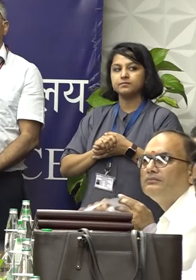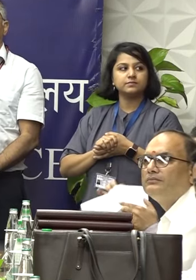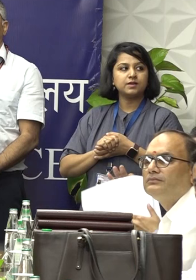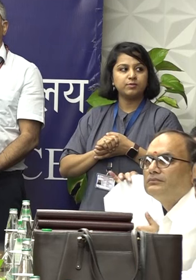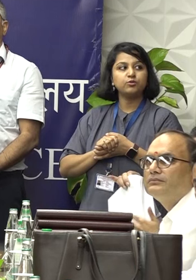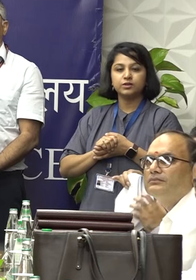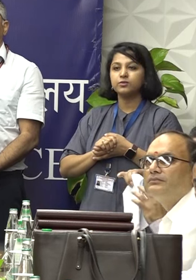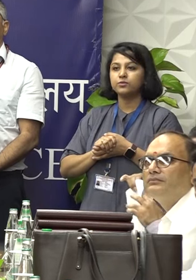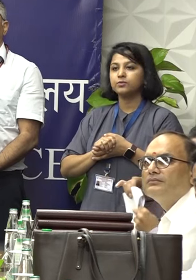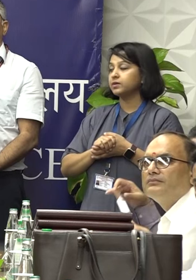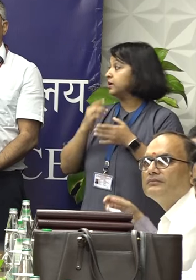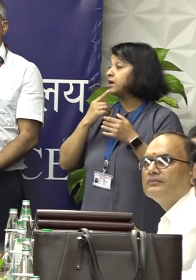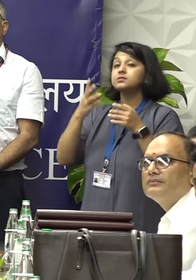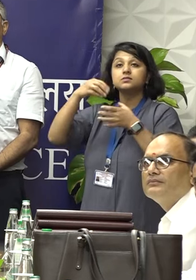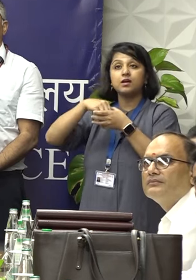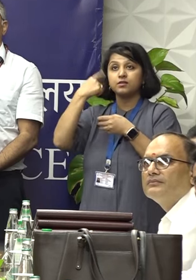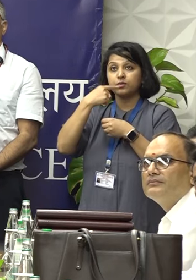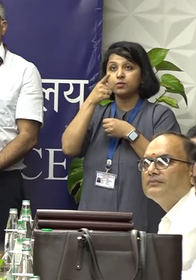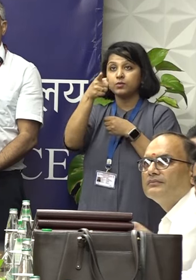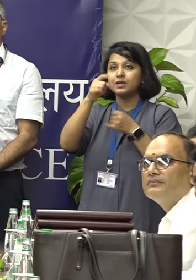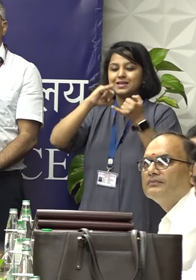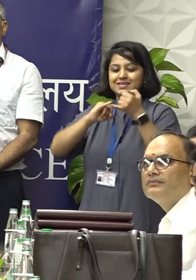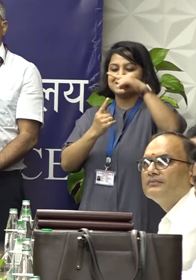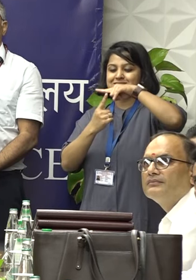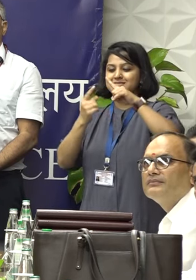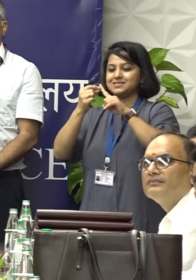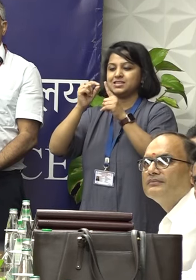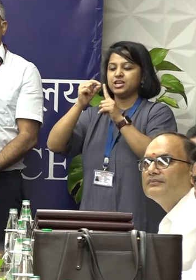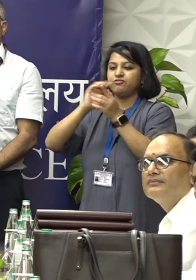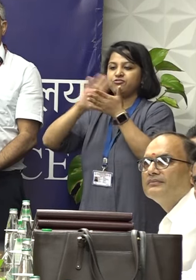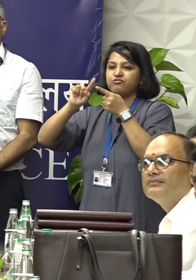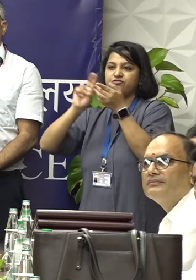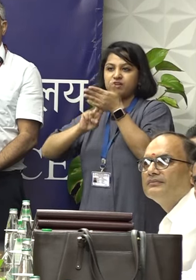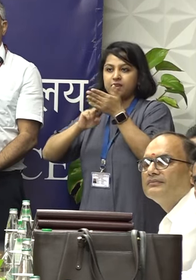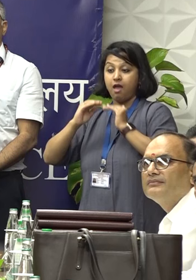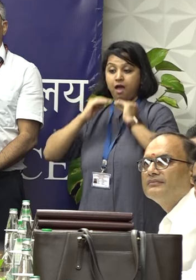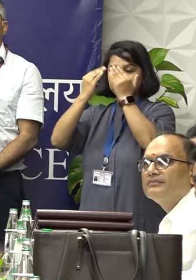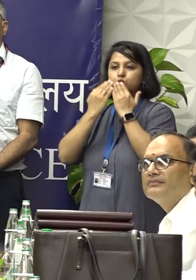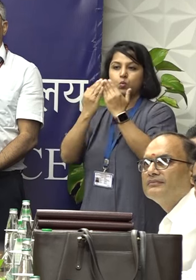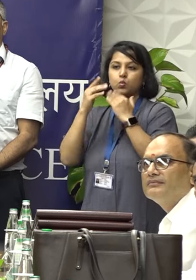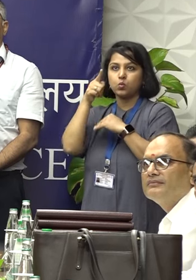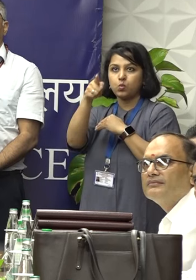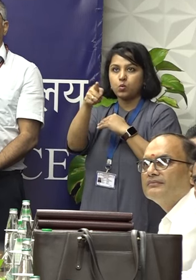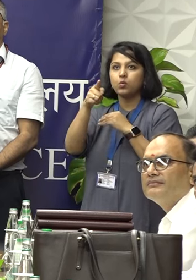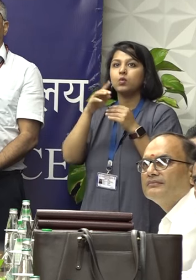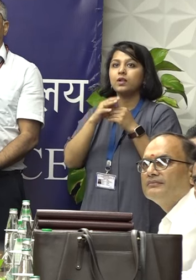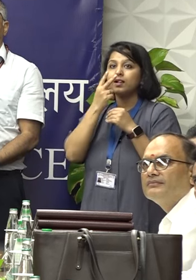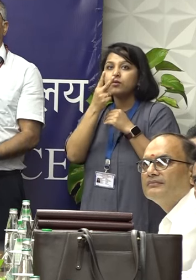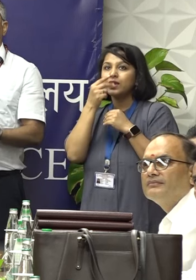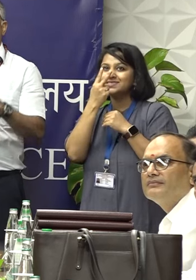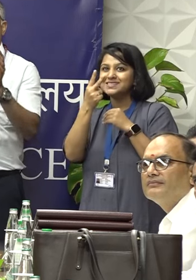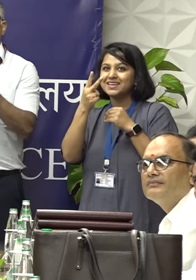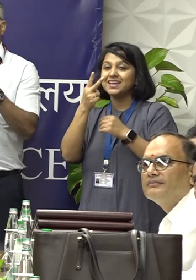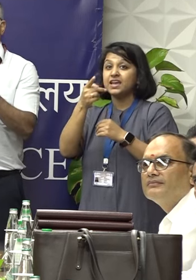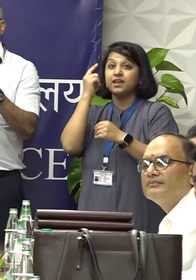और साथ ही वहां पर मौजूद हैं द स्टीफन हाई स्कूल फॉर द डेफ एंड अफासिक के प्रतिनिधि, जो